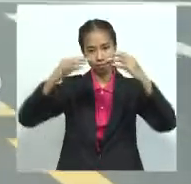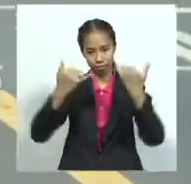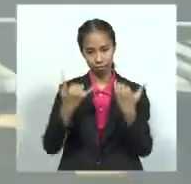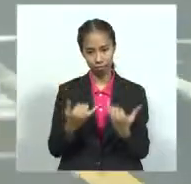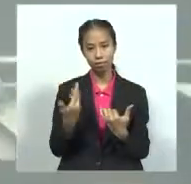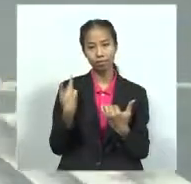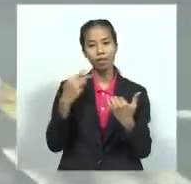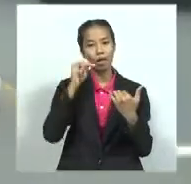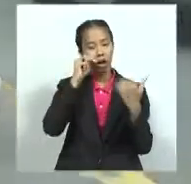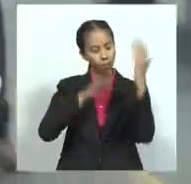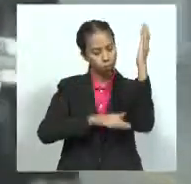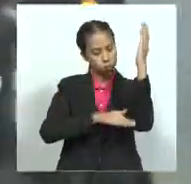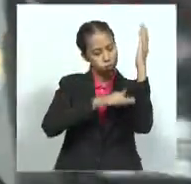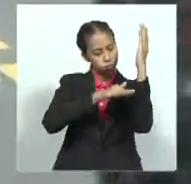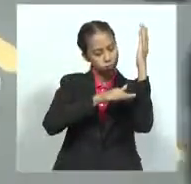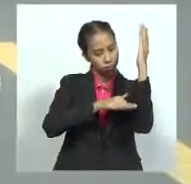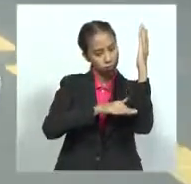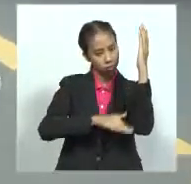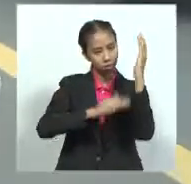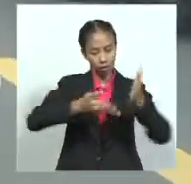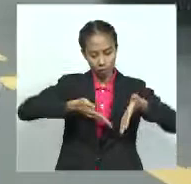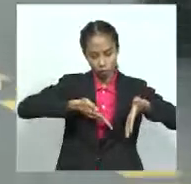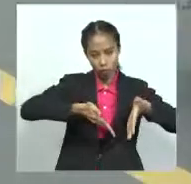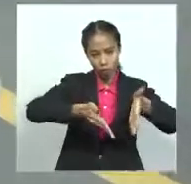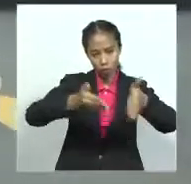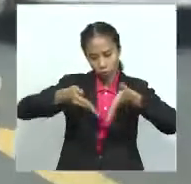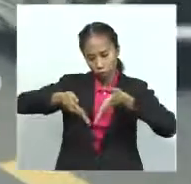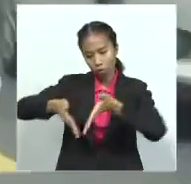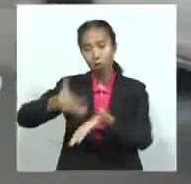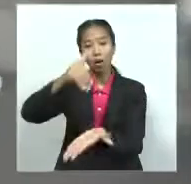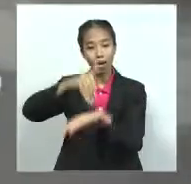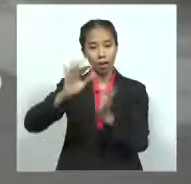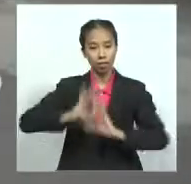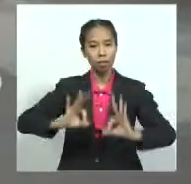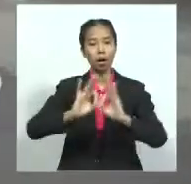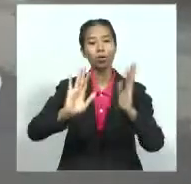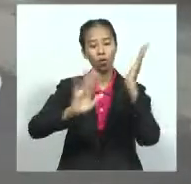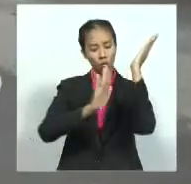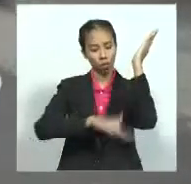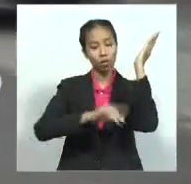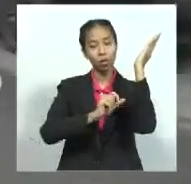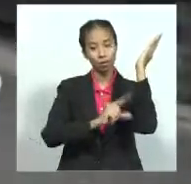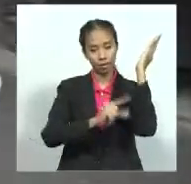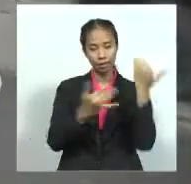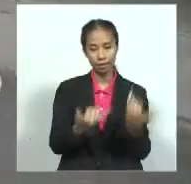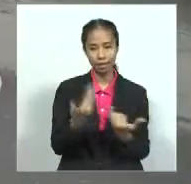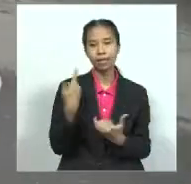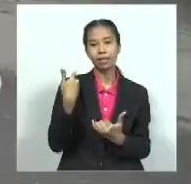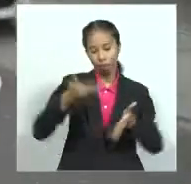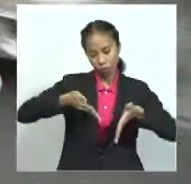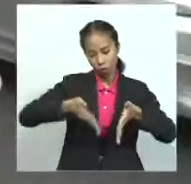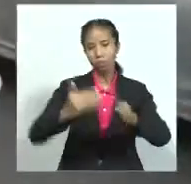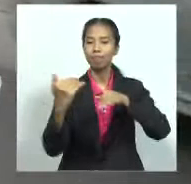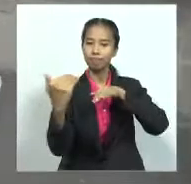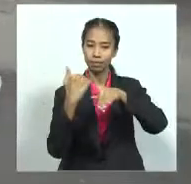ชระดับน้ำเริ่มลดลงนะคะถนนพัฒนาการคูขวางถนนสายหลักของจังหวัดนครศรีธรรมราชสามารถใช้การได้ตลอดทั้งสาย